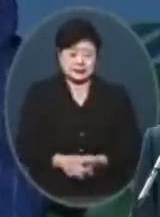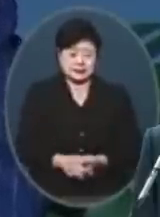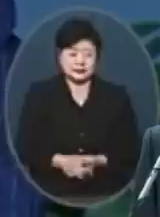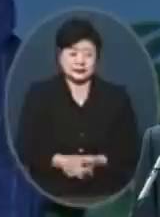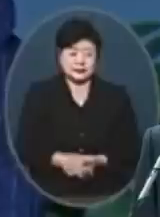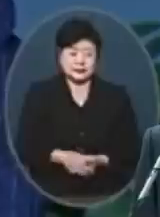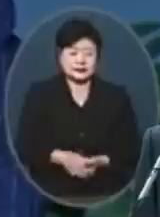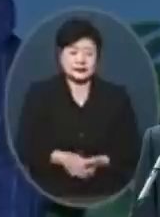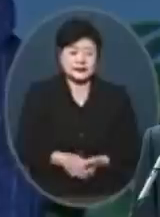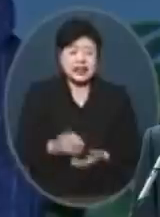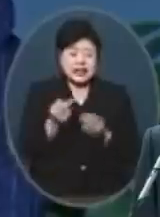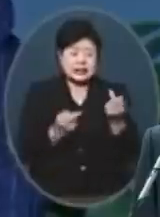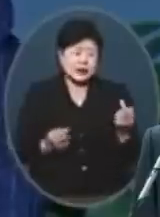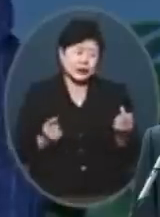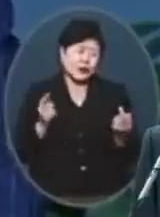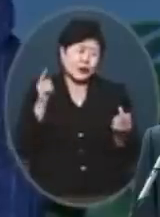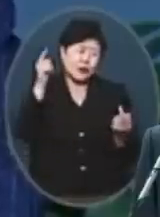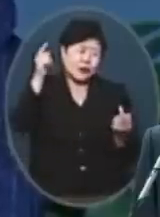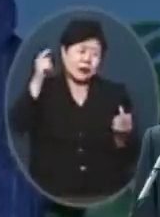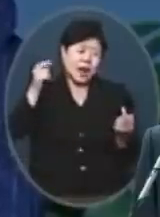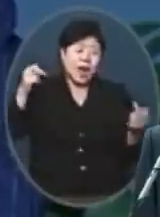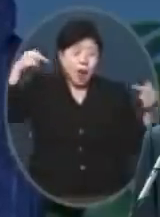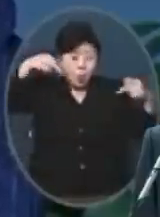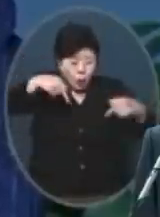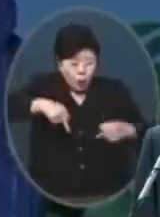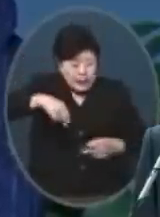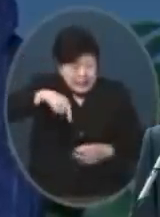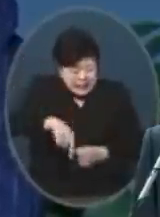산이 높으면 골이 깊습니다.